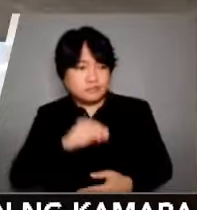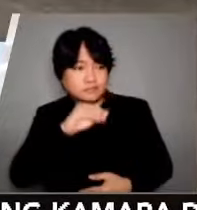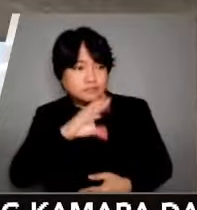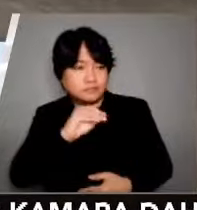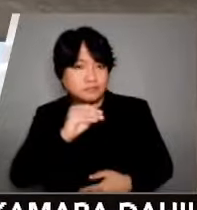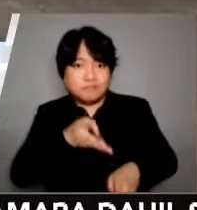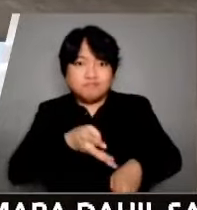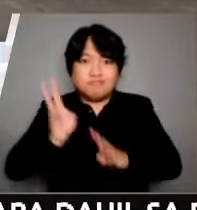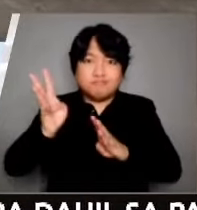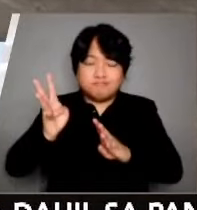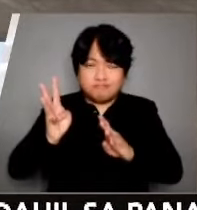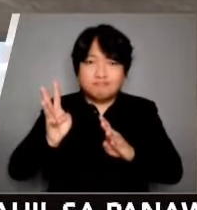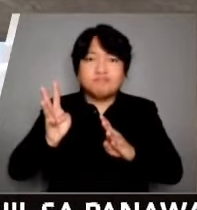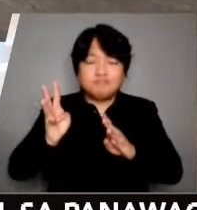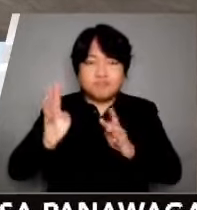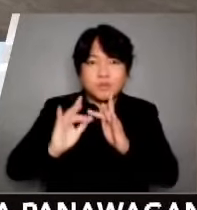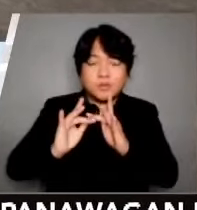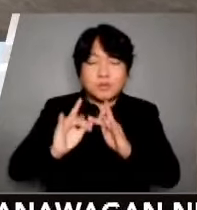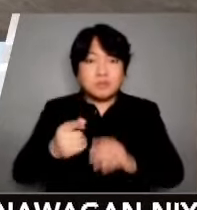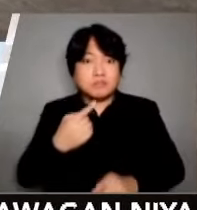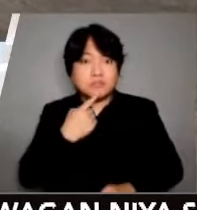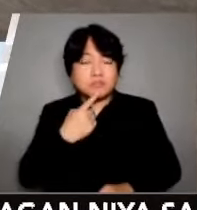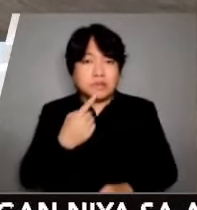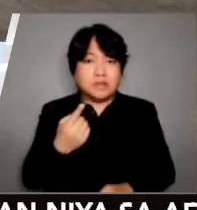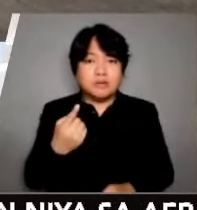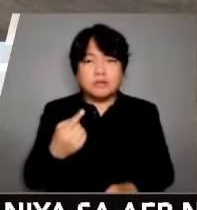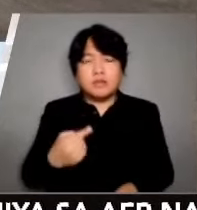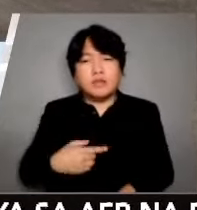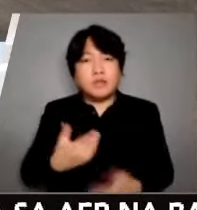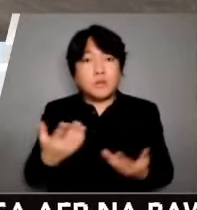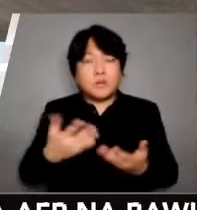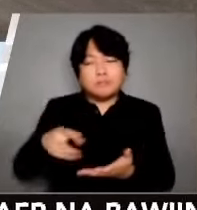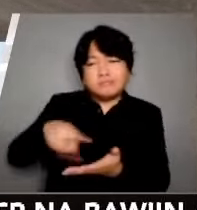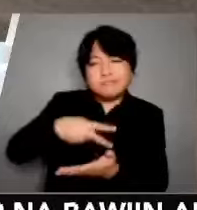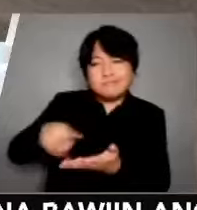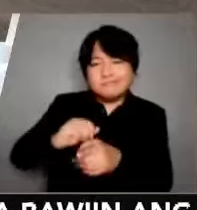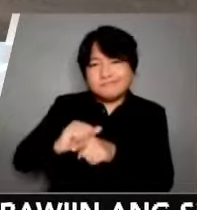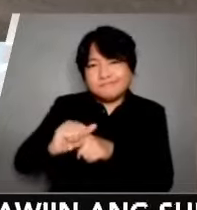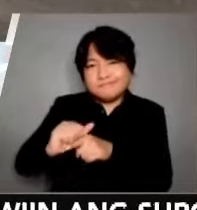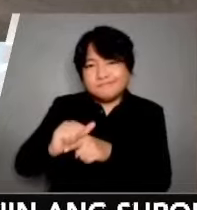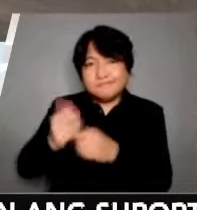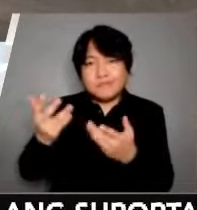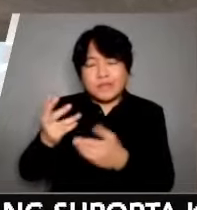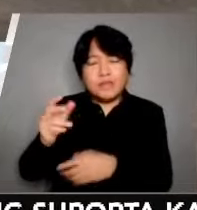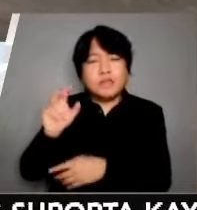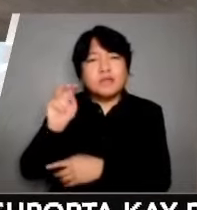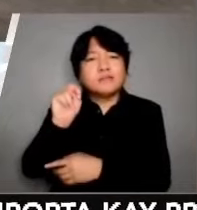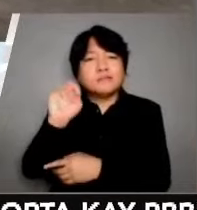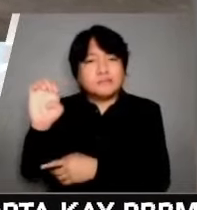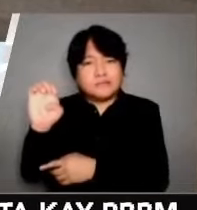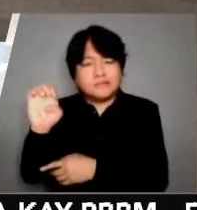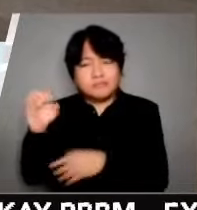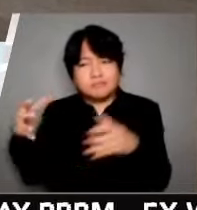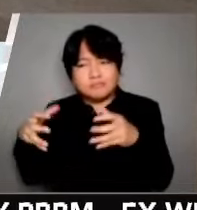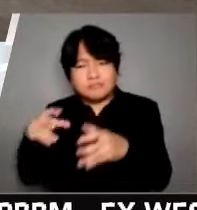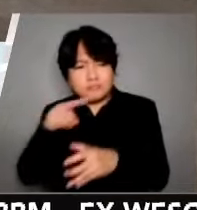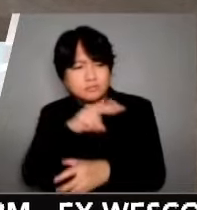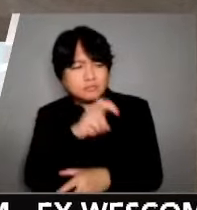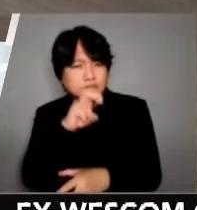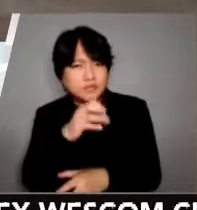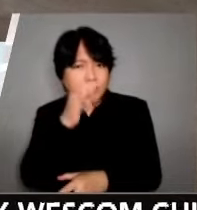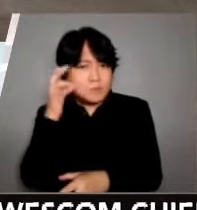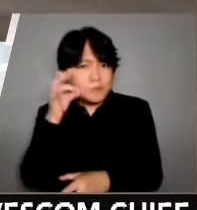Dadural, nagpa-practice sila ng sayaw sa public market sa San Jose City, Nueva Ecija, nang mapansin nila ang pusa. Pinost niya